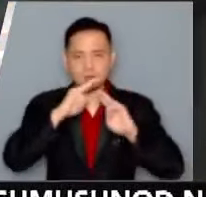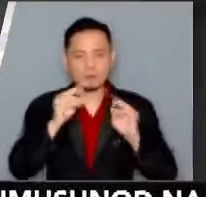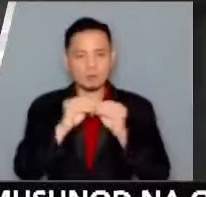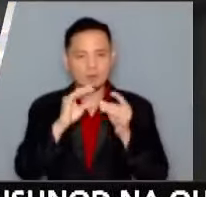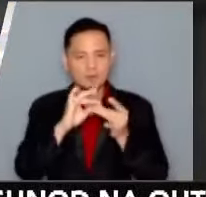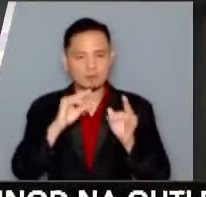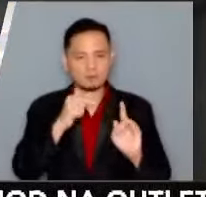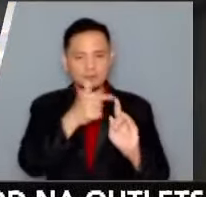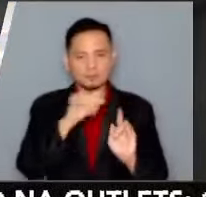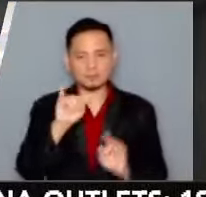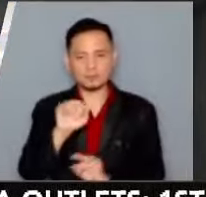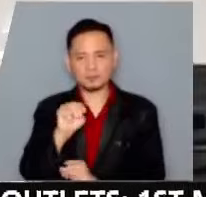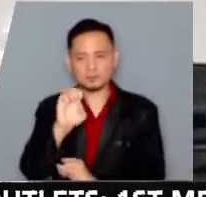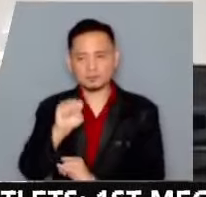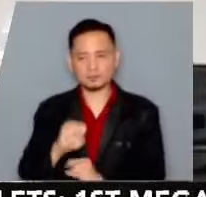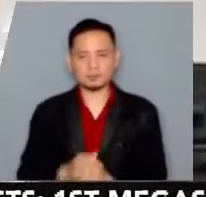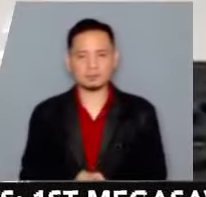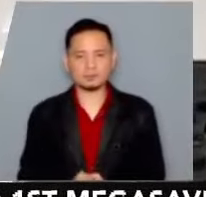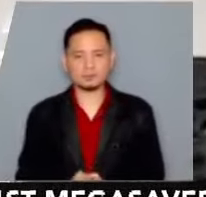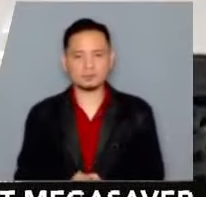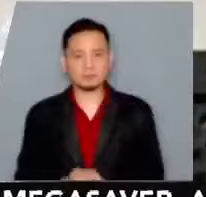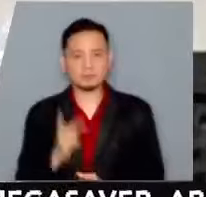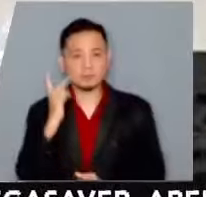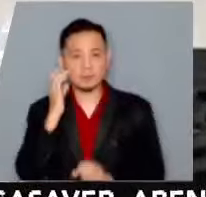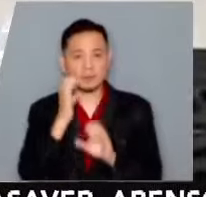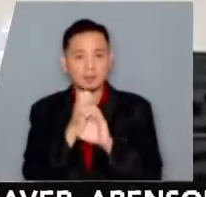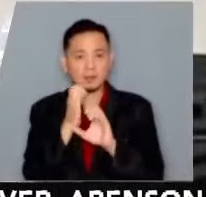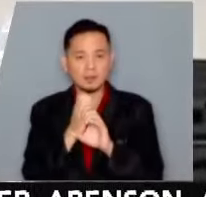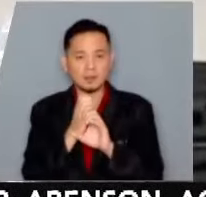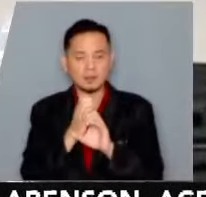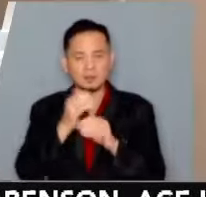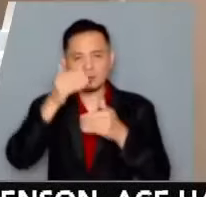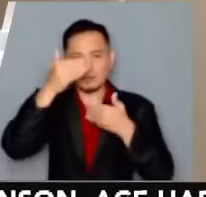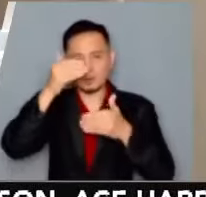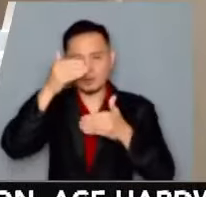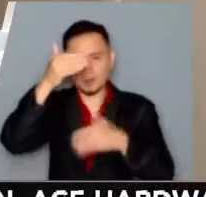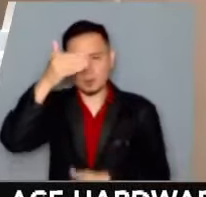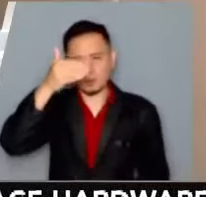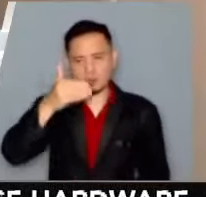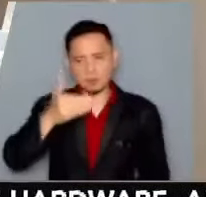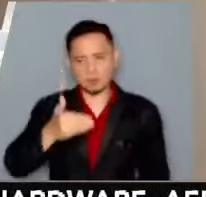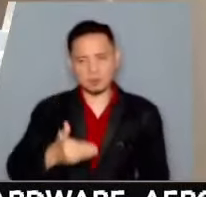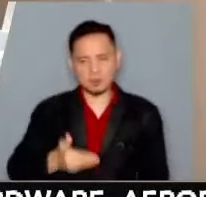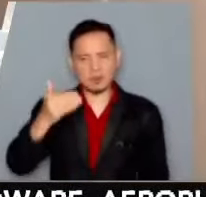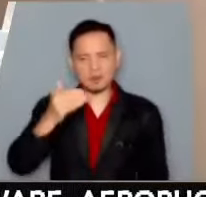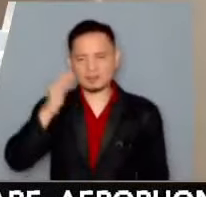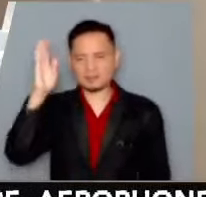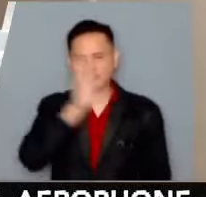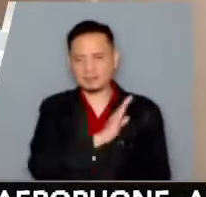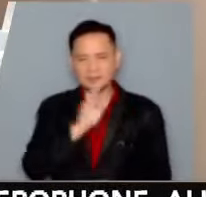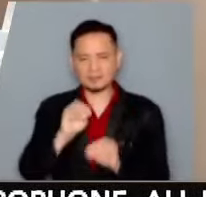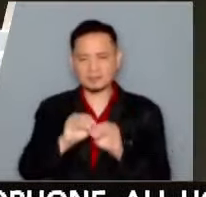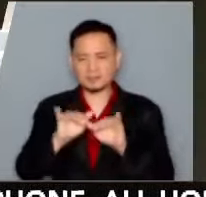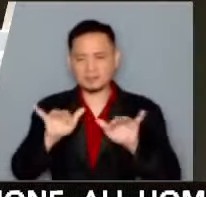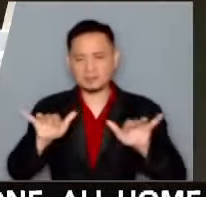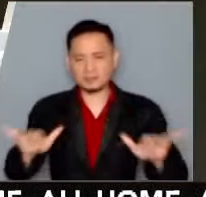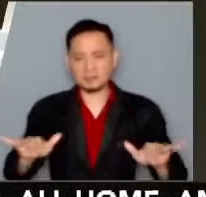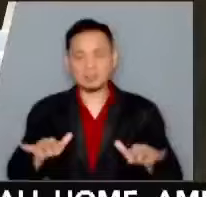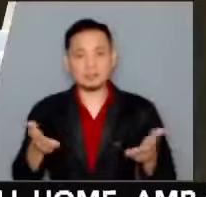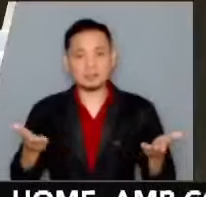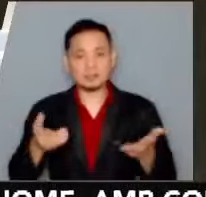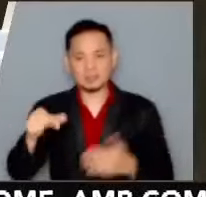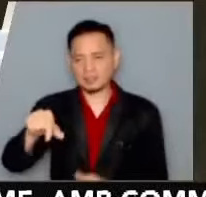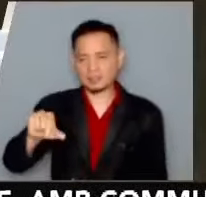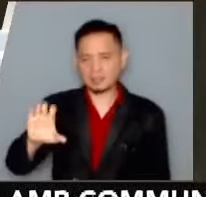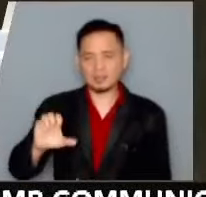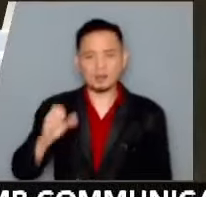Nabasag ang windshield ng SUV na ito matapos sumalpok sa truck sa northbound lane ng Boni Serrano Katipunan Tunnel sa Quezon City bago mag-alas